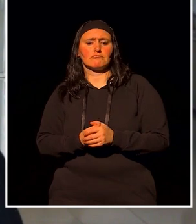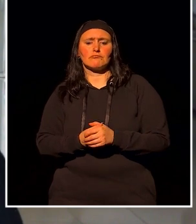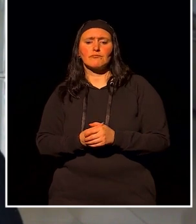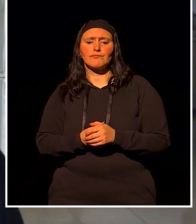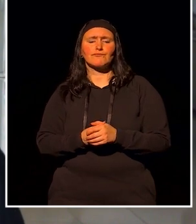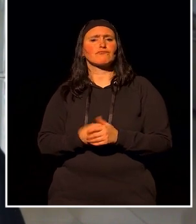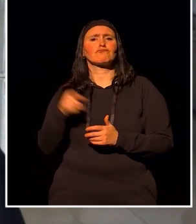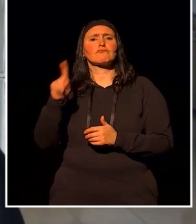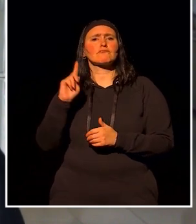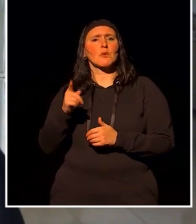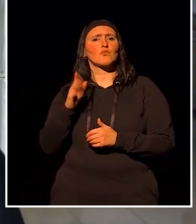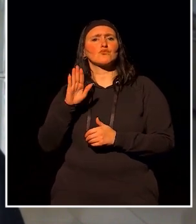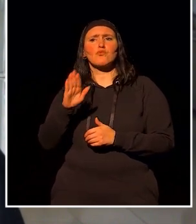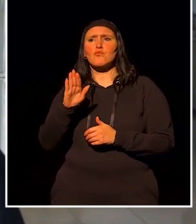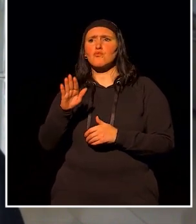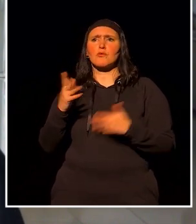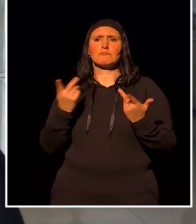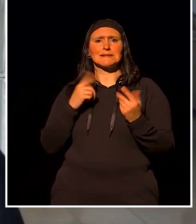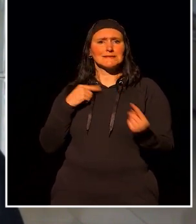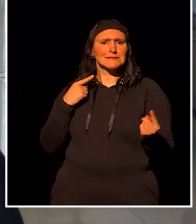machen. Und